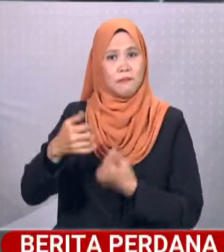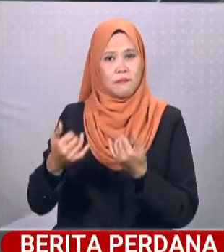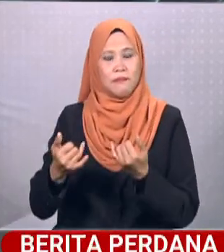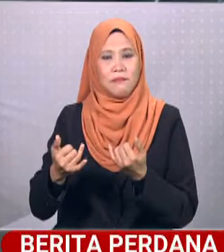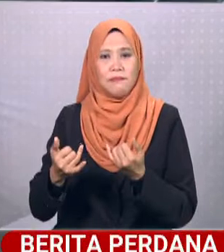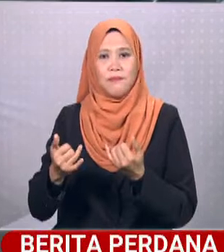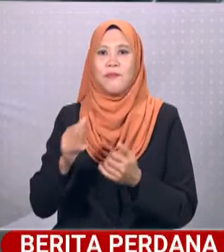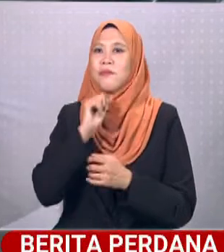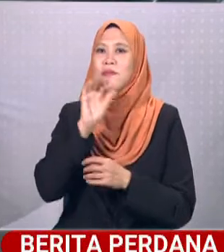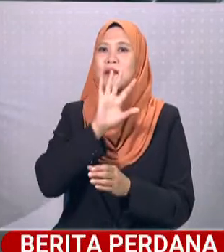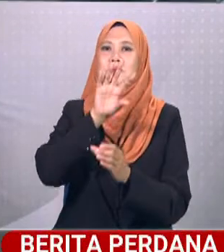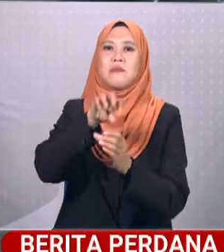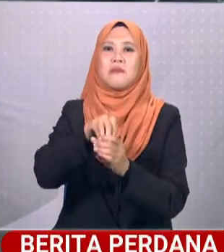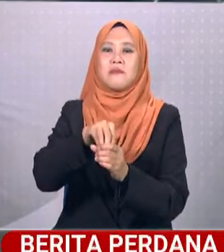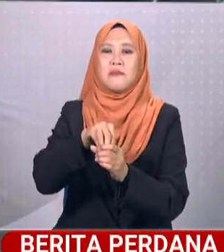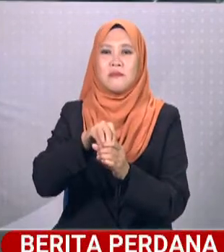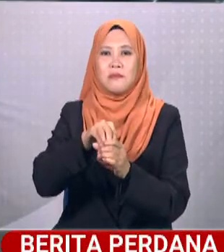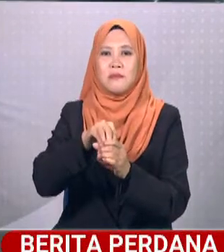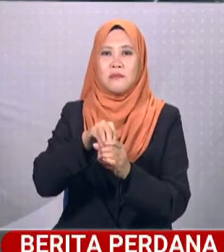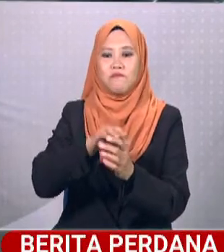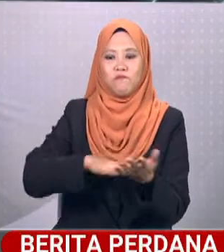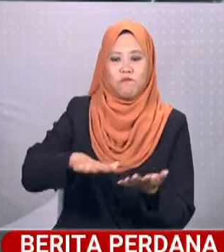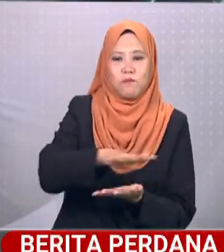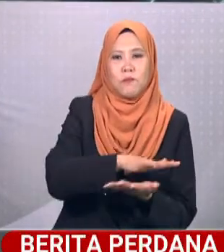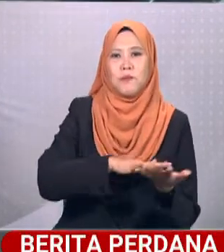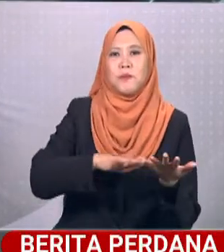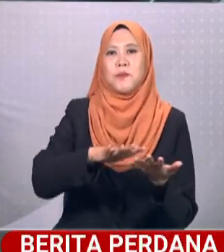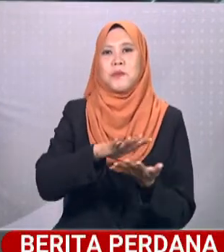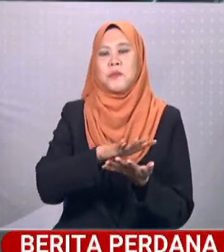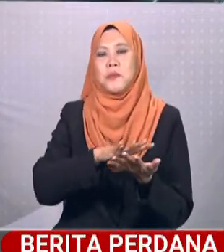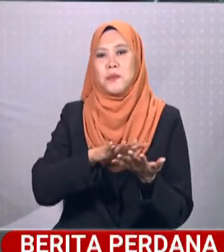tidak melibatkan apa percampuran antara